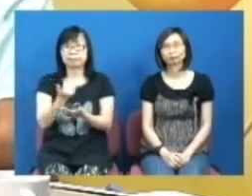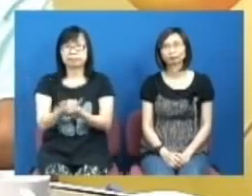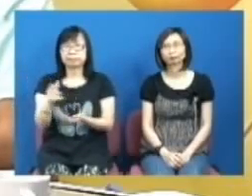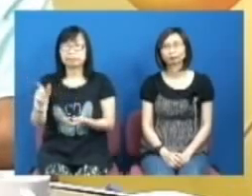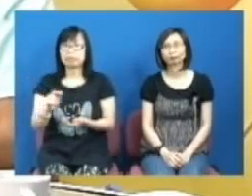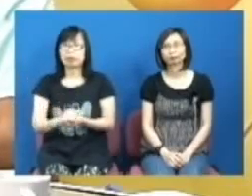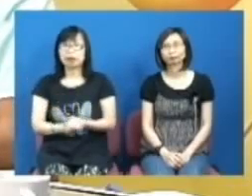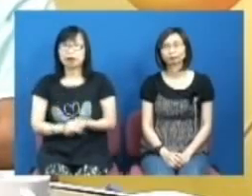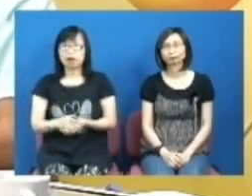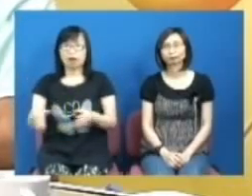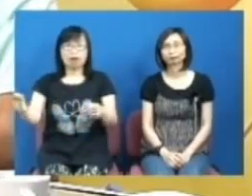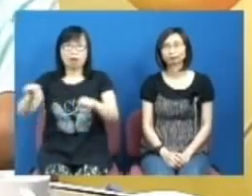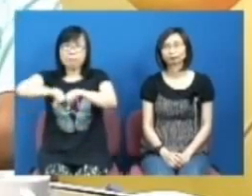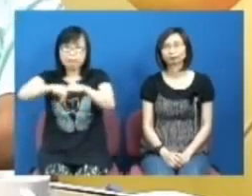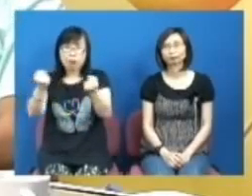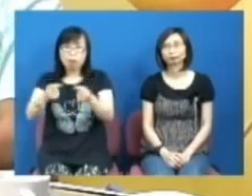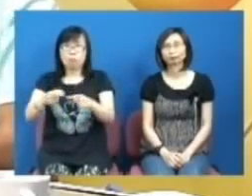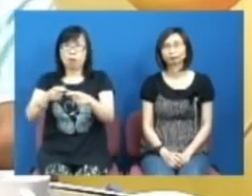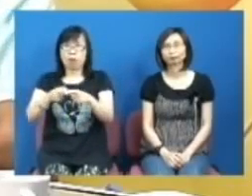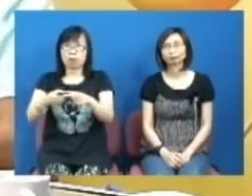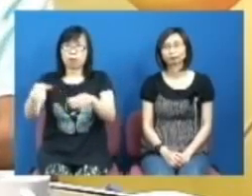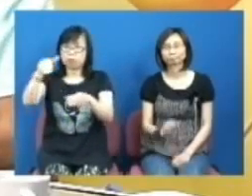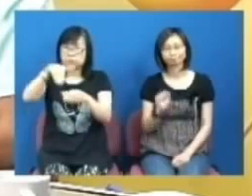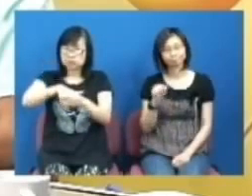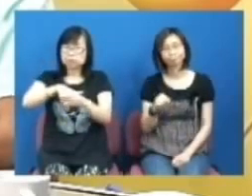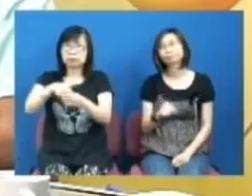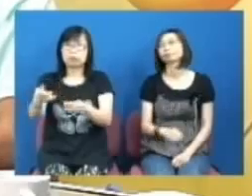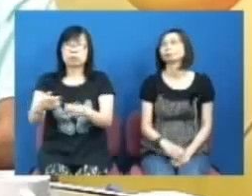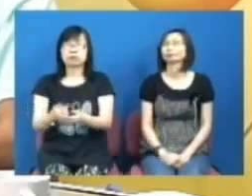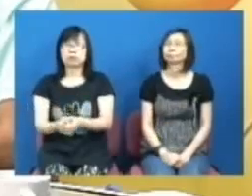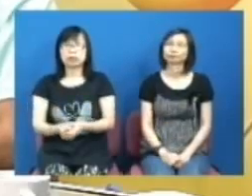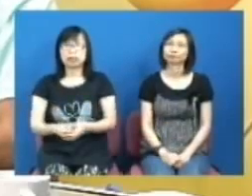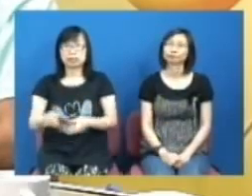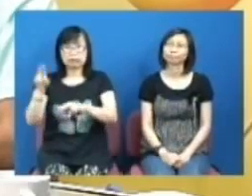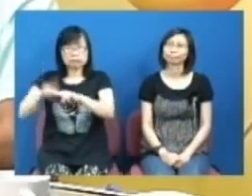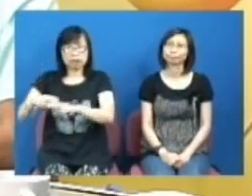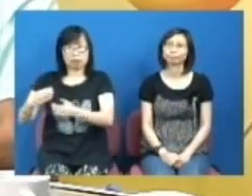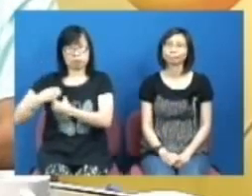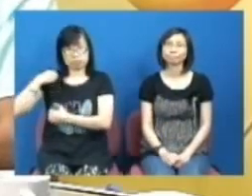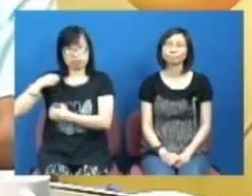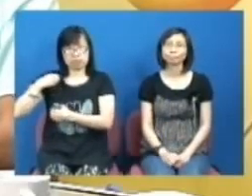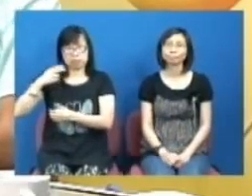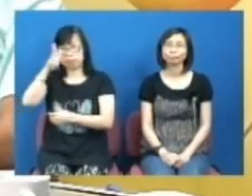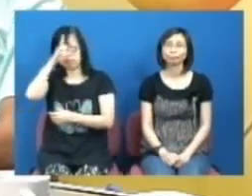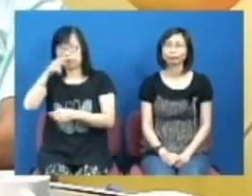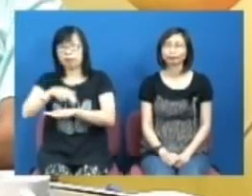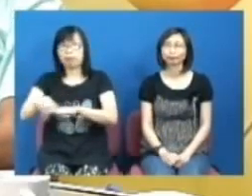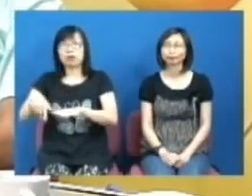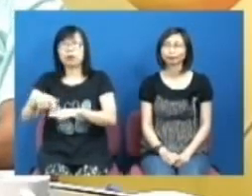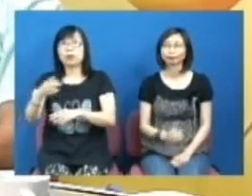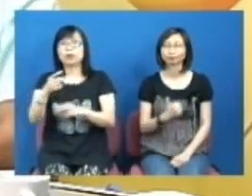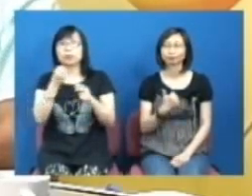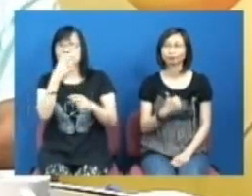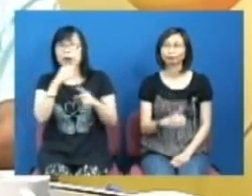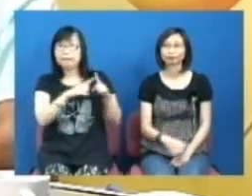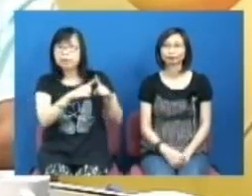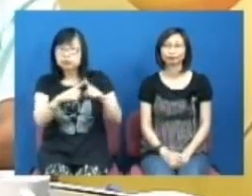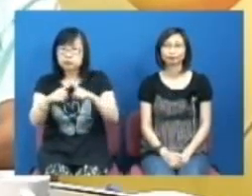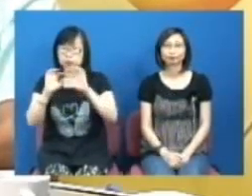所以破壞公投最好就唔叫人唔好投票。咁呢亦都係共產黨嘅策略，亦都係民主黨嘅策略。咁民主